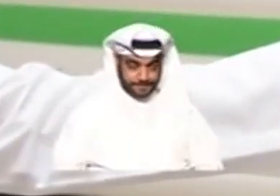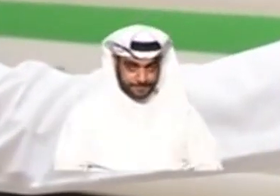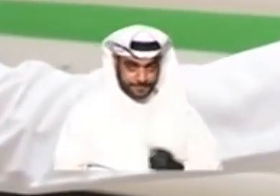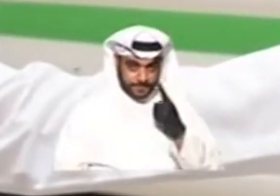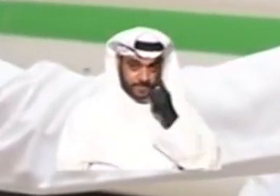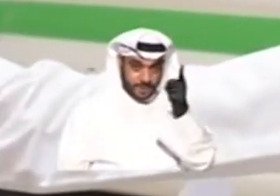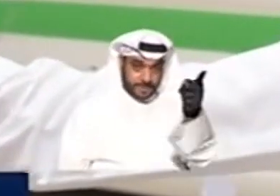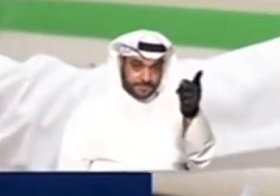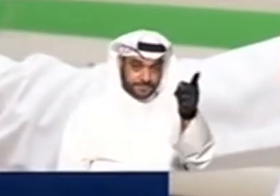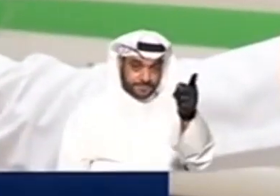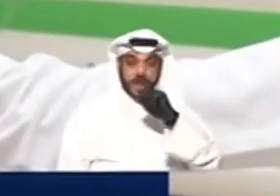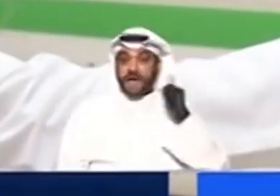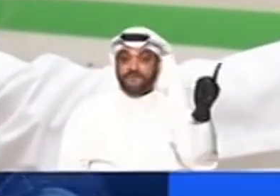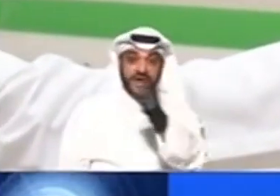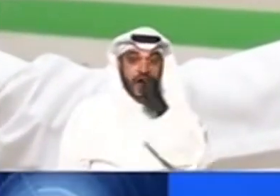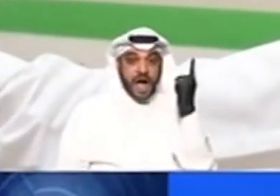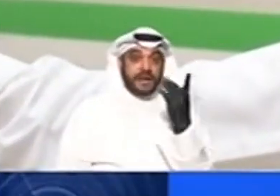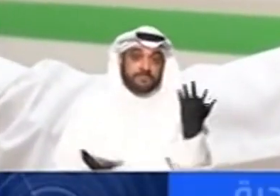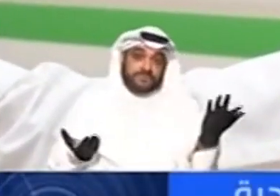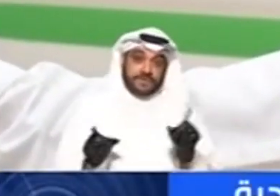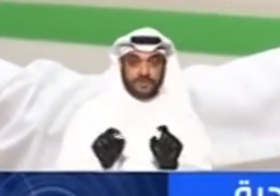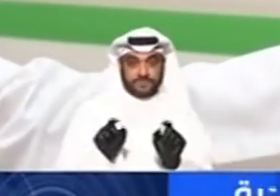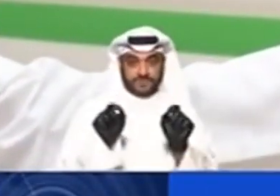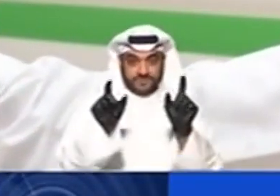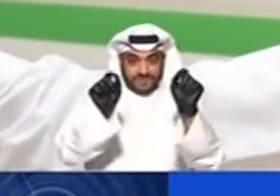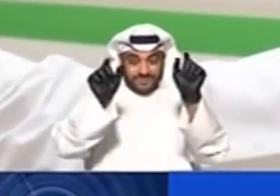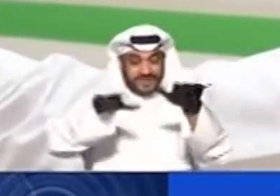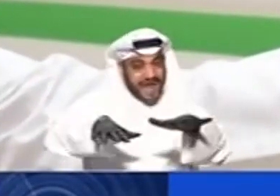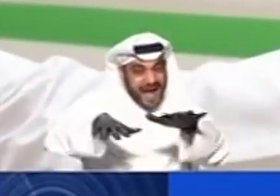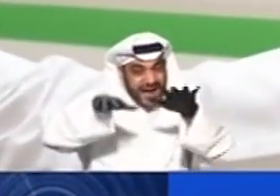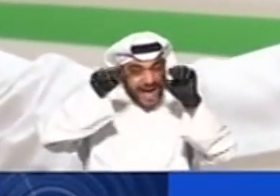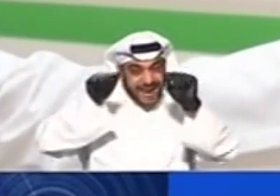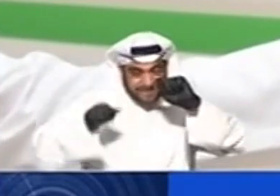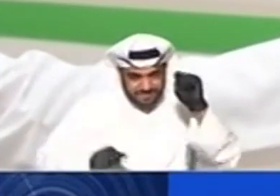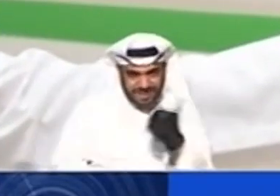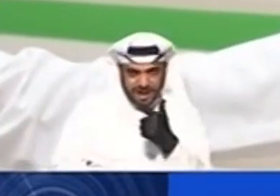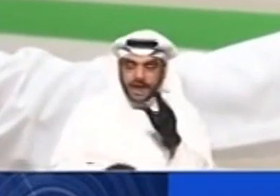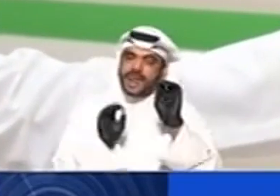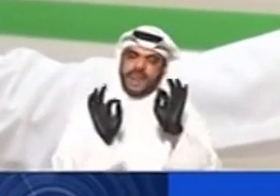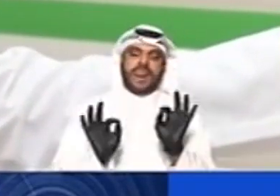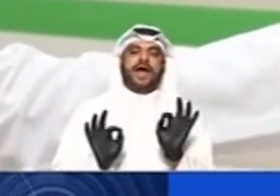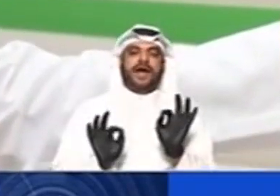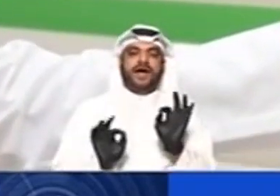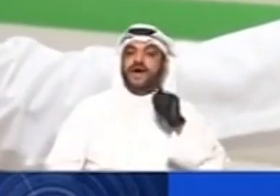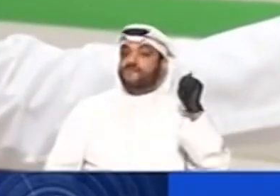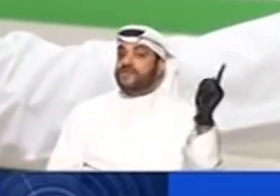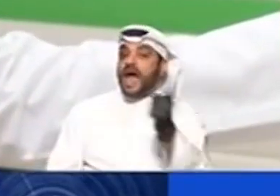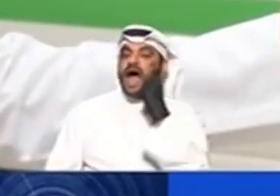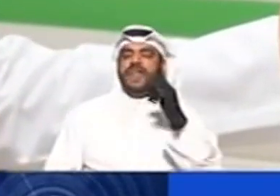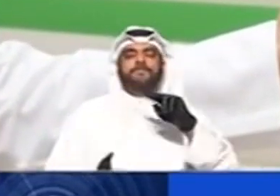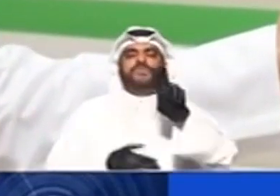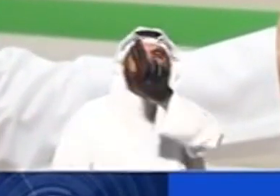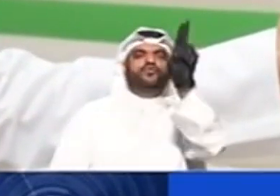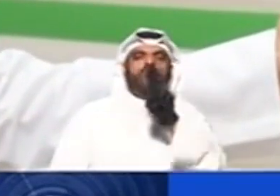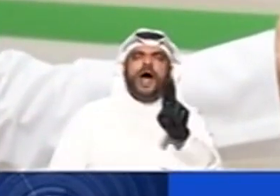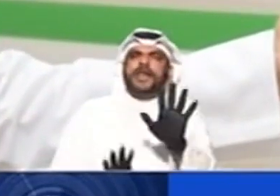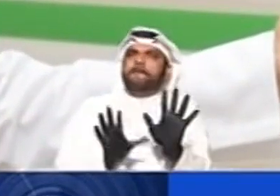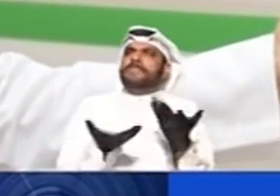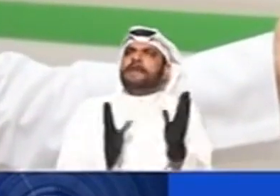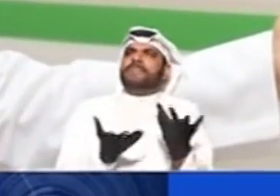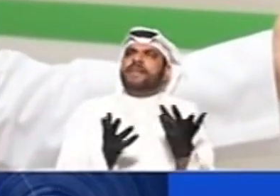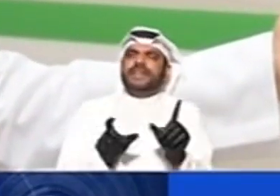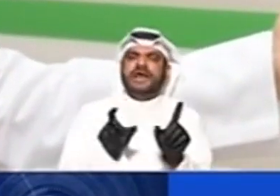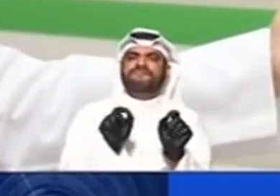الأزمة هو توقع عالمي، الأزمة تنتهي ليس في دولة من الدول ولكن هي توقعات عالمية، والتوقعات العالمية تقول أن